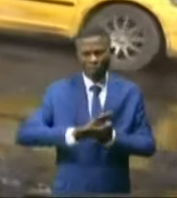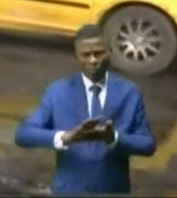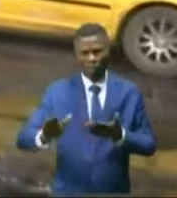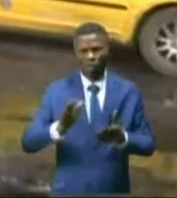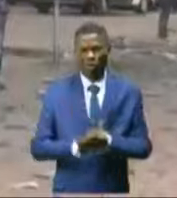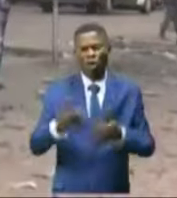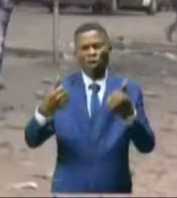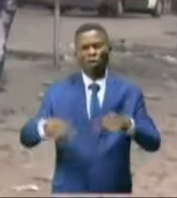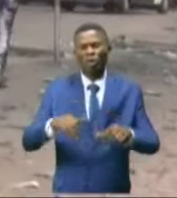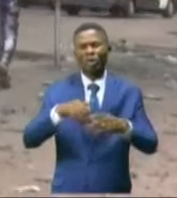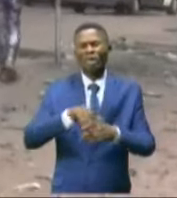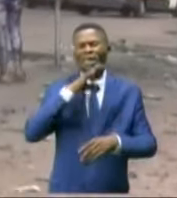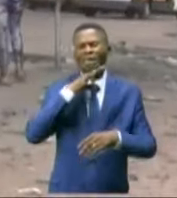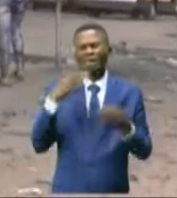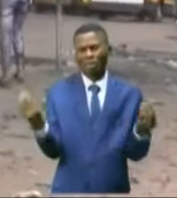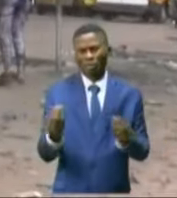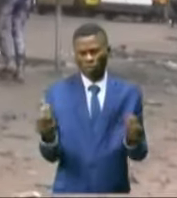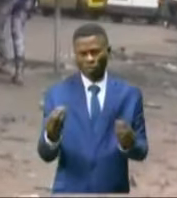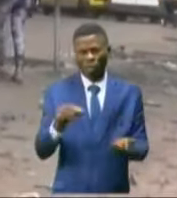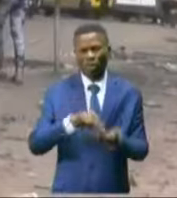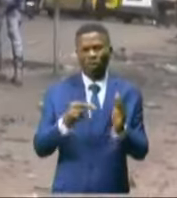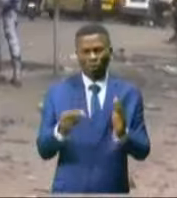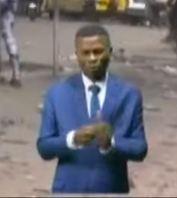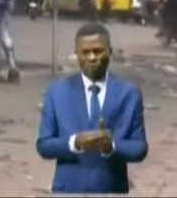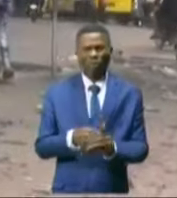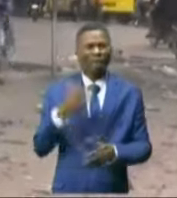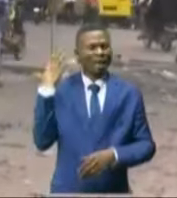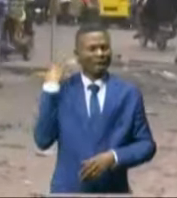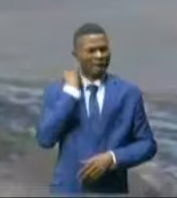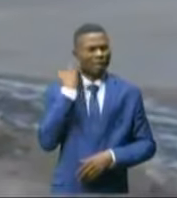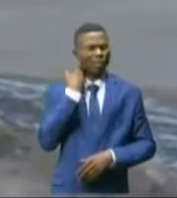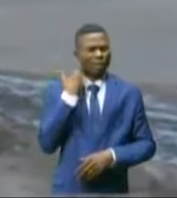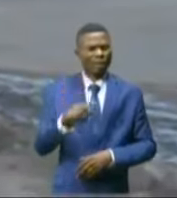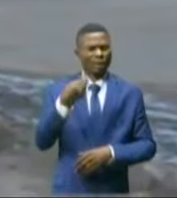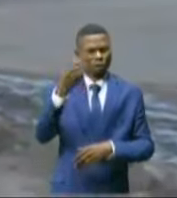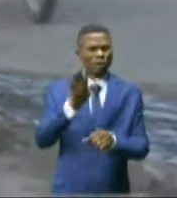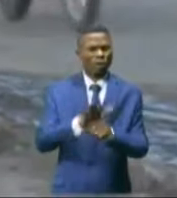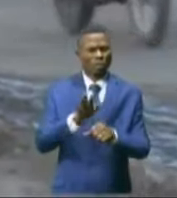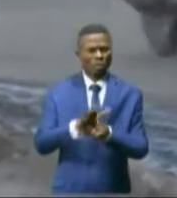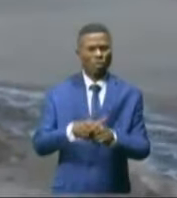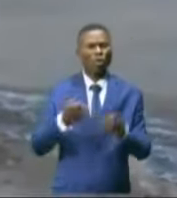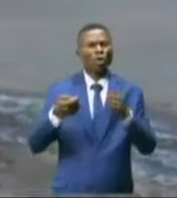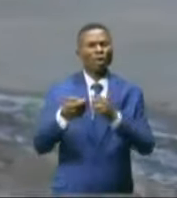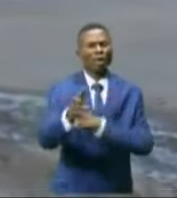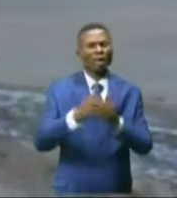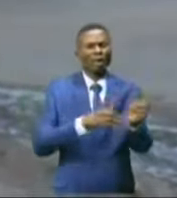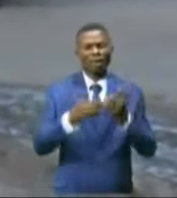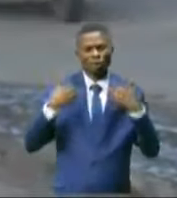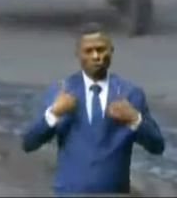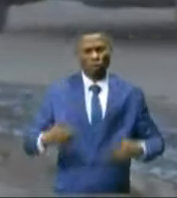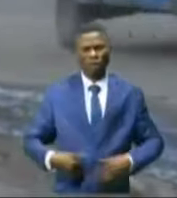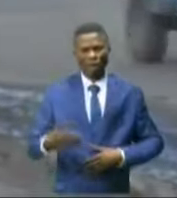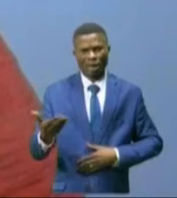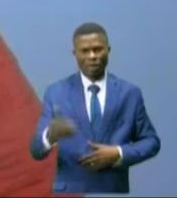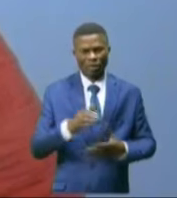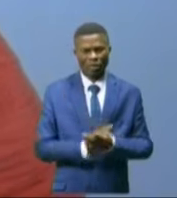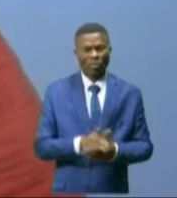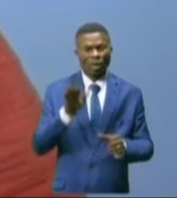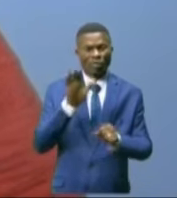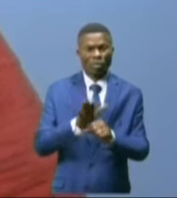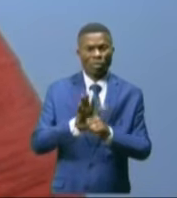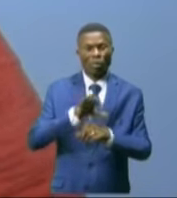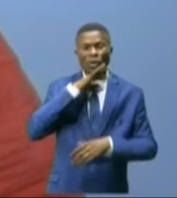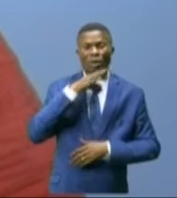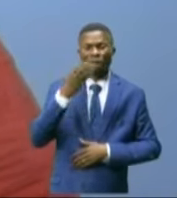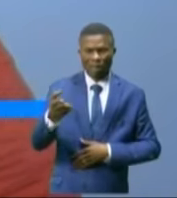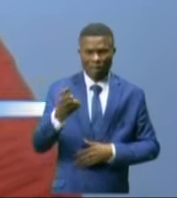vivre dans l'insalubrité, ce qui est évident est que l'insalubrité est nuisible à la santé. Avec tous ces ordures-là,